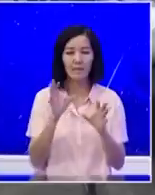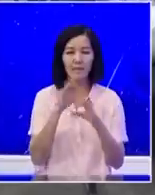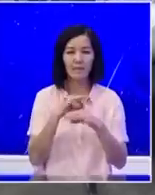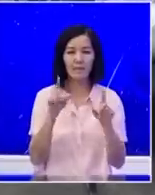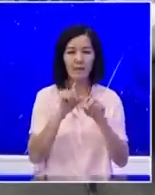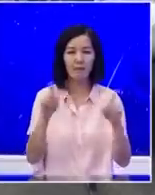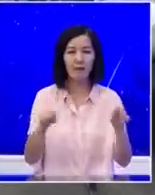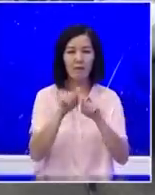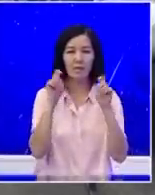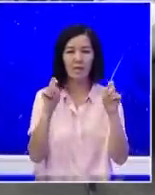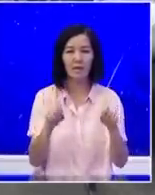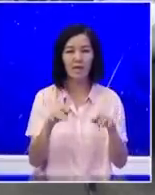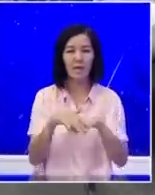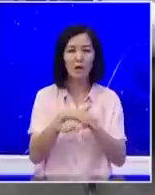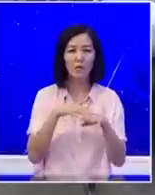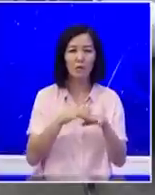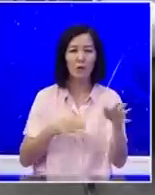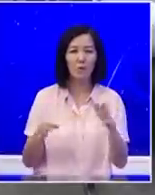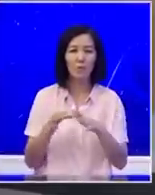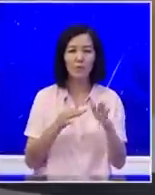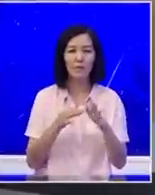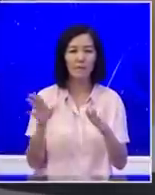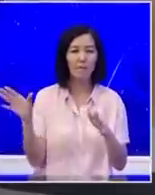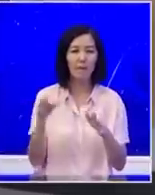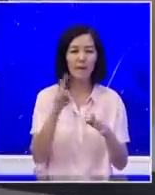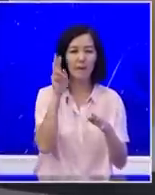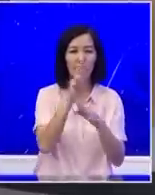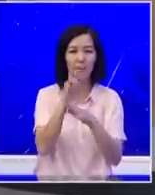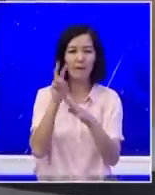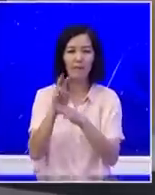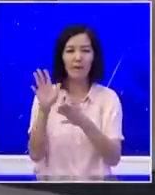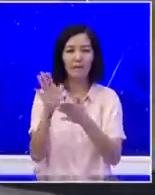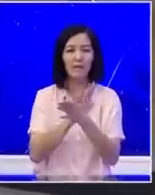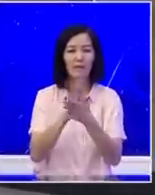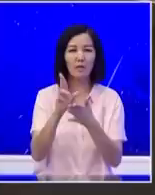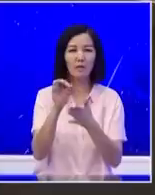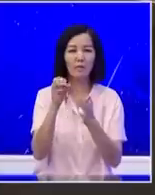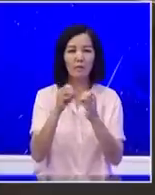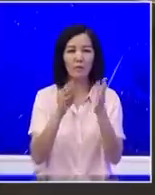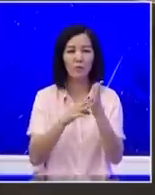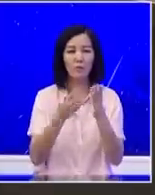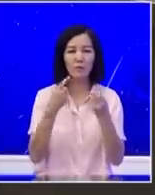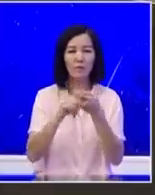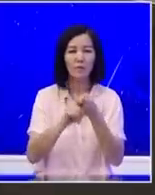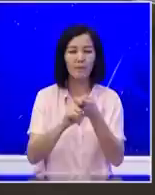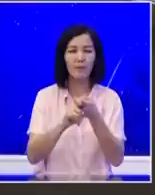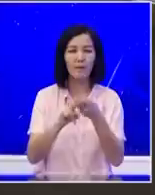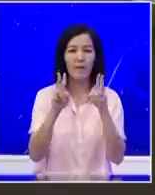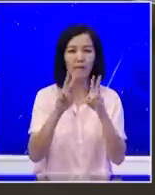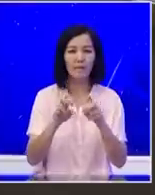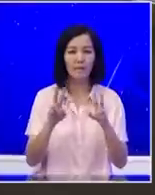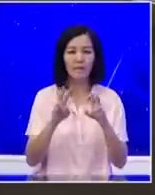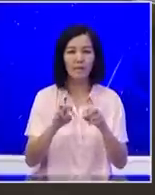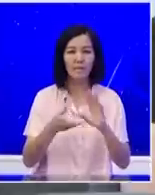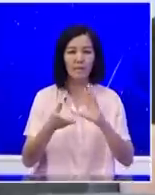анықтайтын зертхана ашылмақ. Мамандар тұрғындар облыстағы кез келген лабораторияға барып тегін COVID-19 вирусына сараптамалық тест